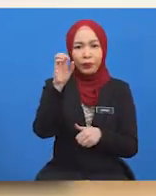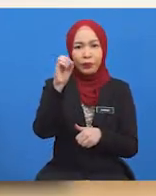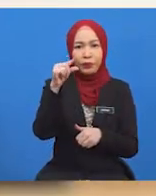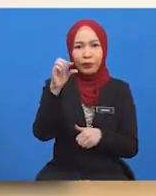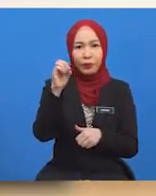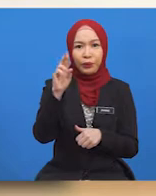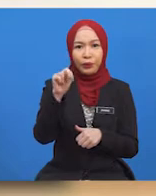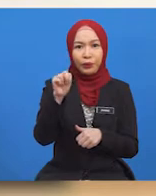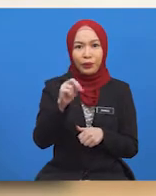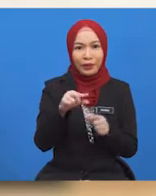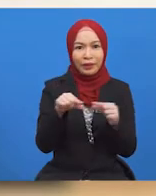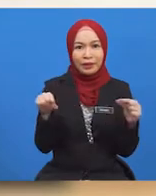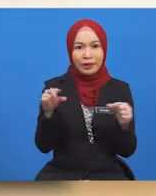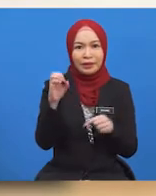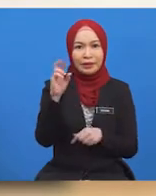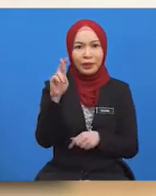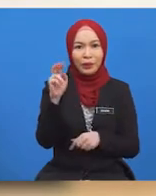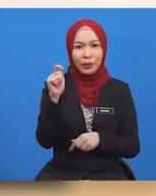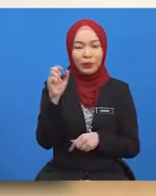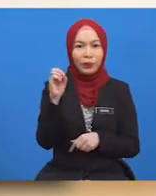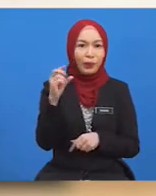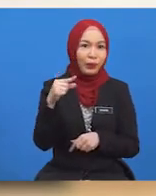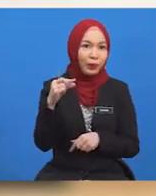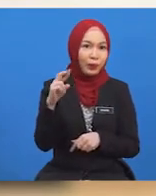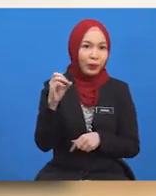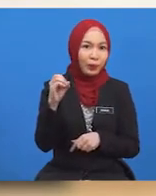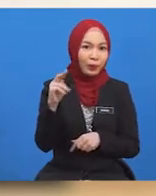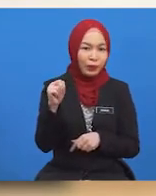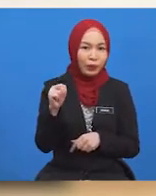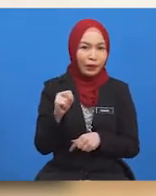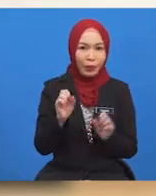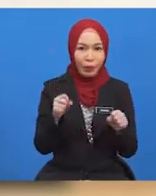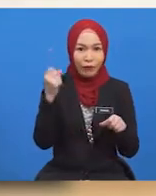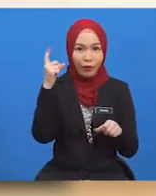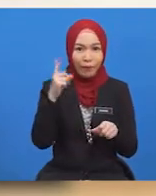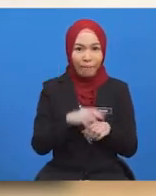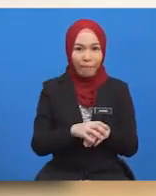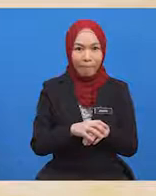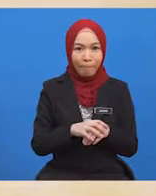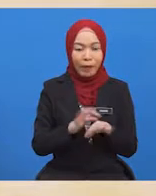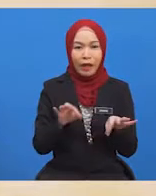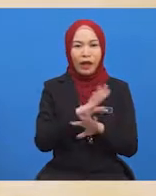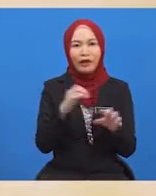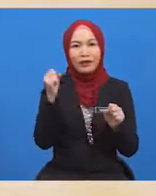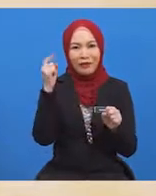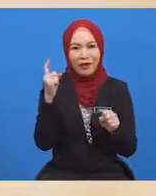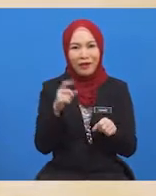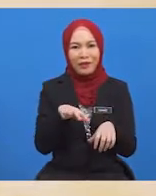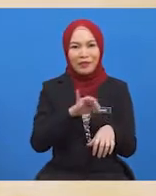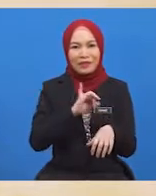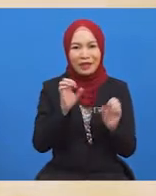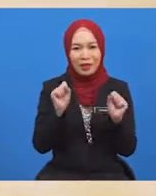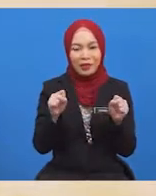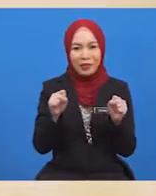Tidak mengapa murid-murid, jika anda kurang faham, cikgu akan terangkan lebih lanjut mengenai unjuran